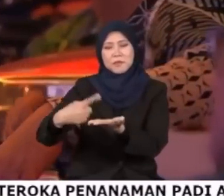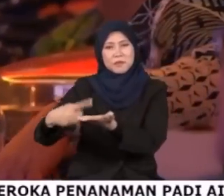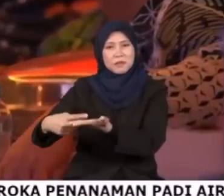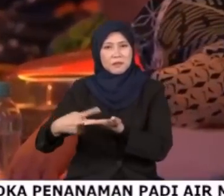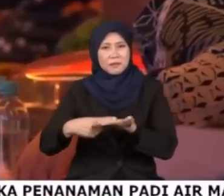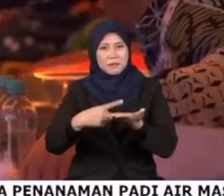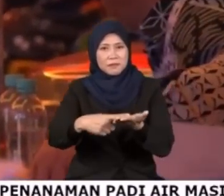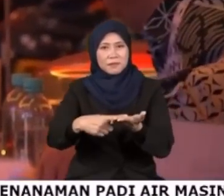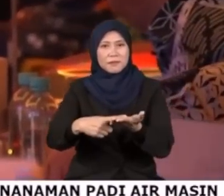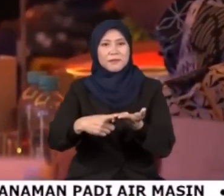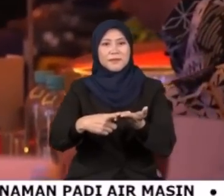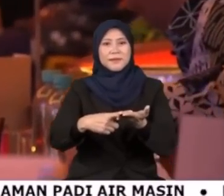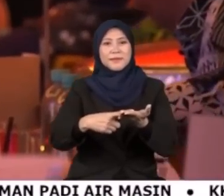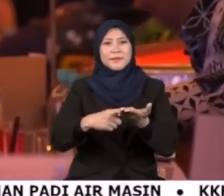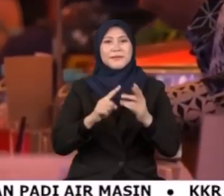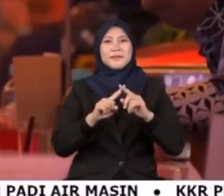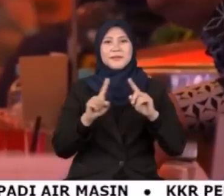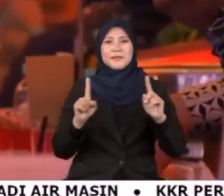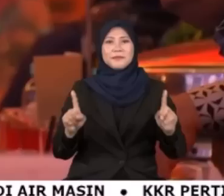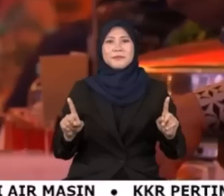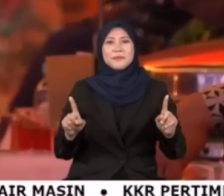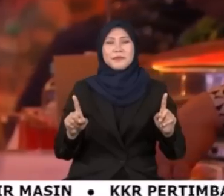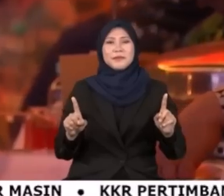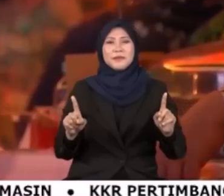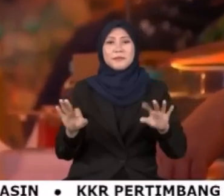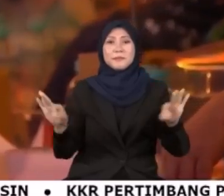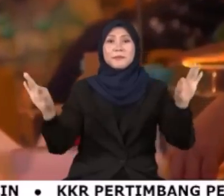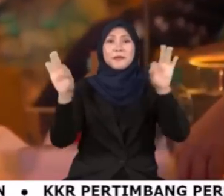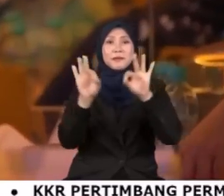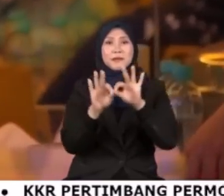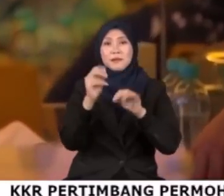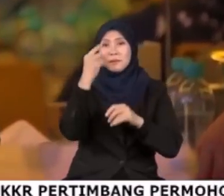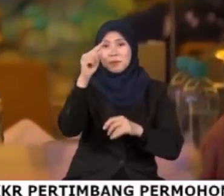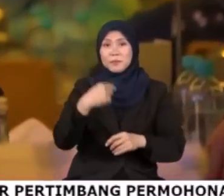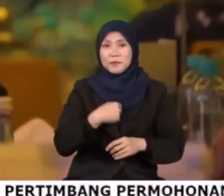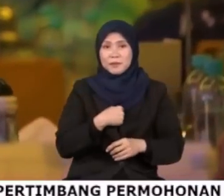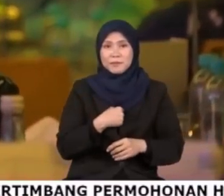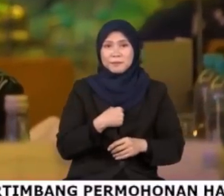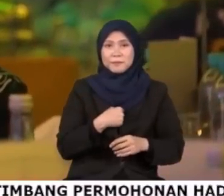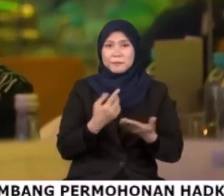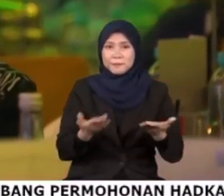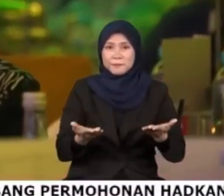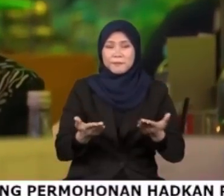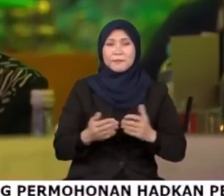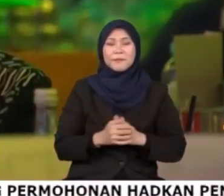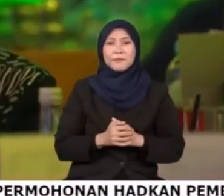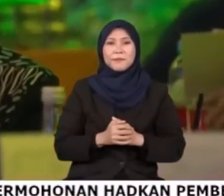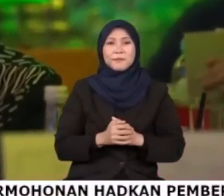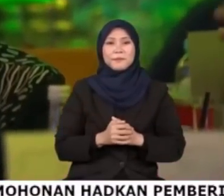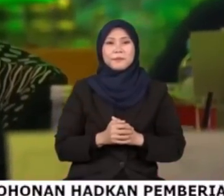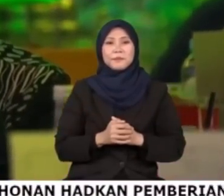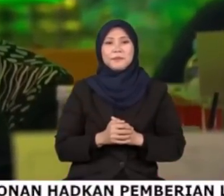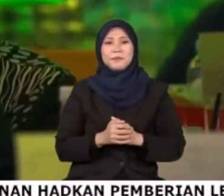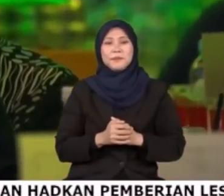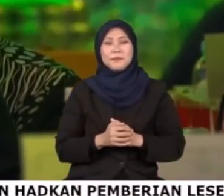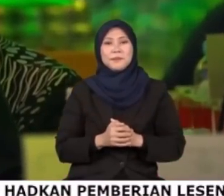tapi yang paling utama bagi saya adalah suatu